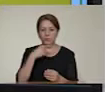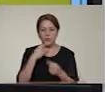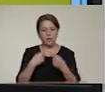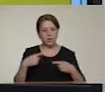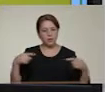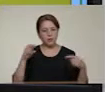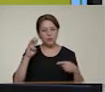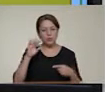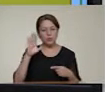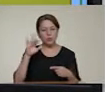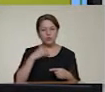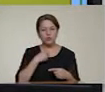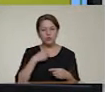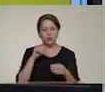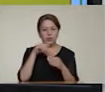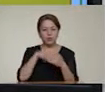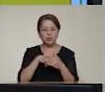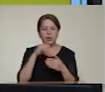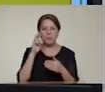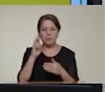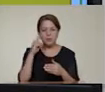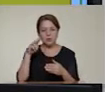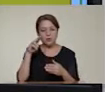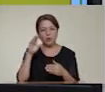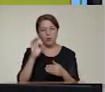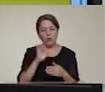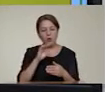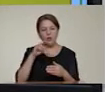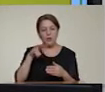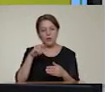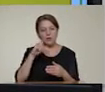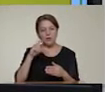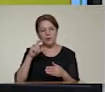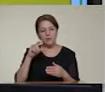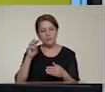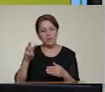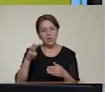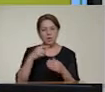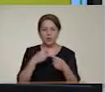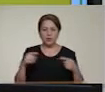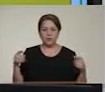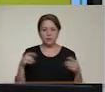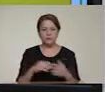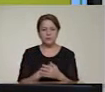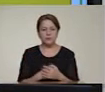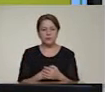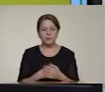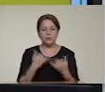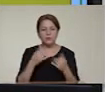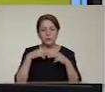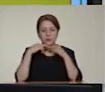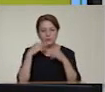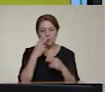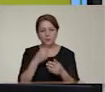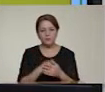tuman tovushlar kiradi. B, D, O, E, L, M va hokazo. Endi e'tibor